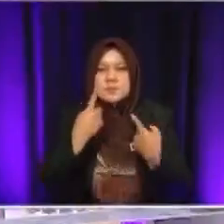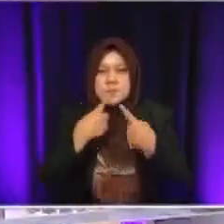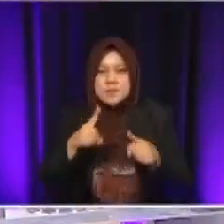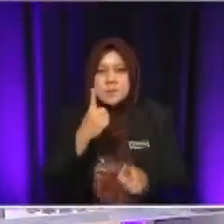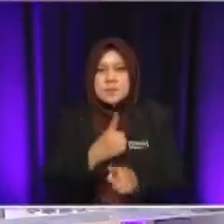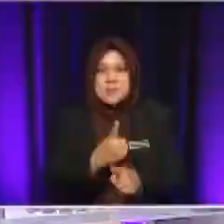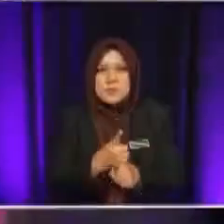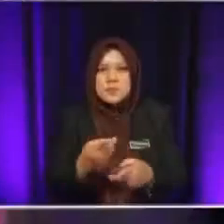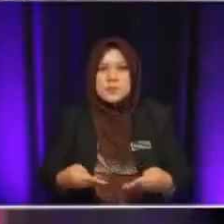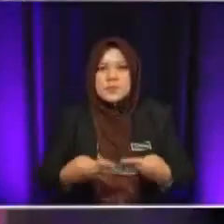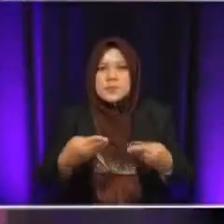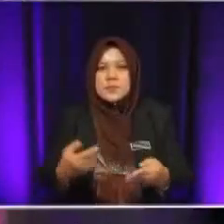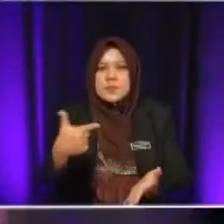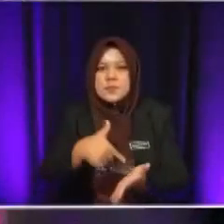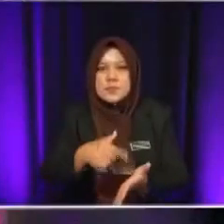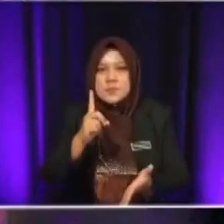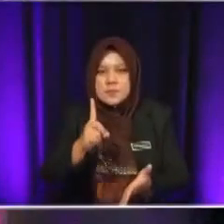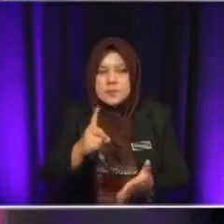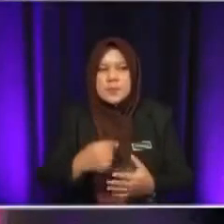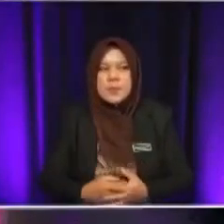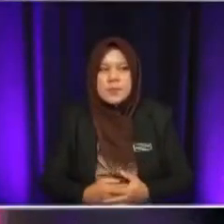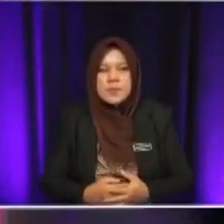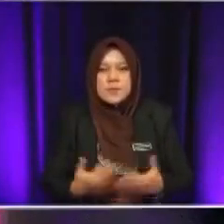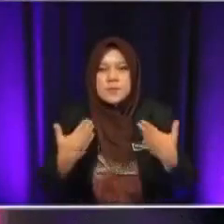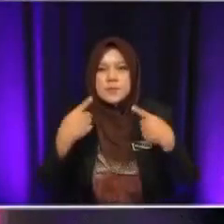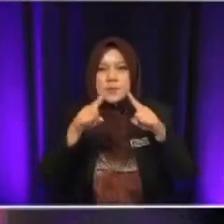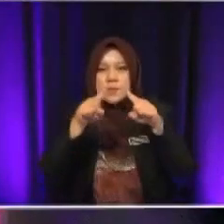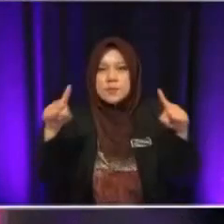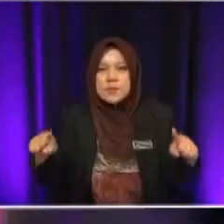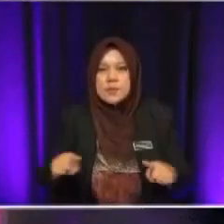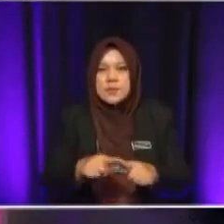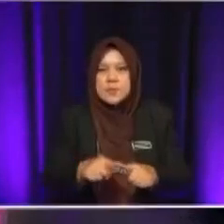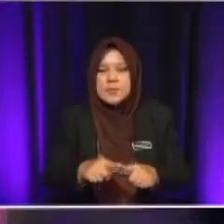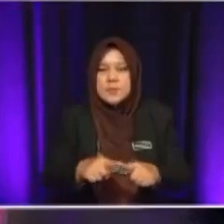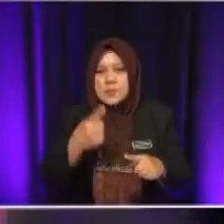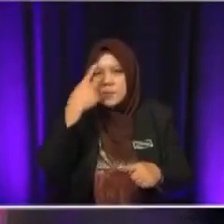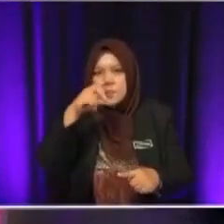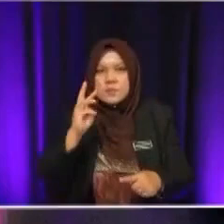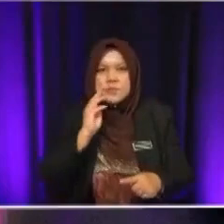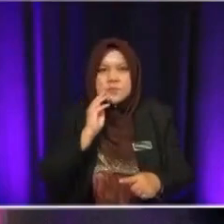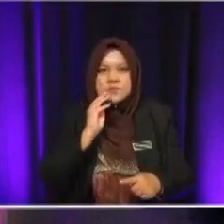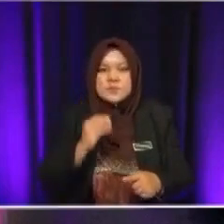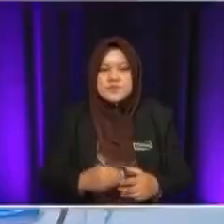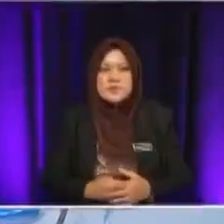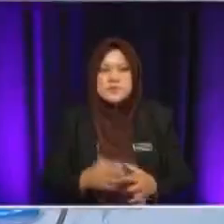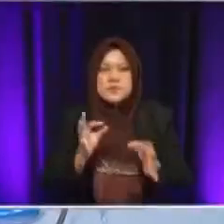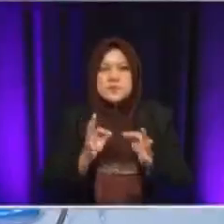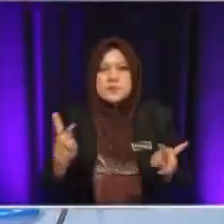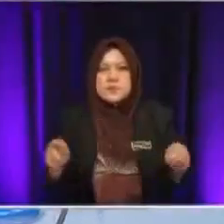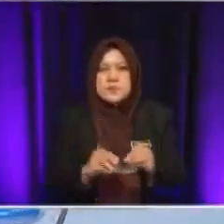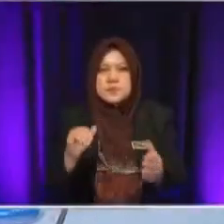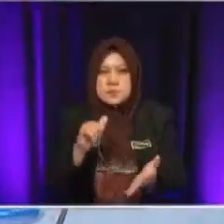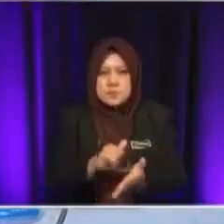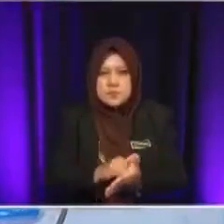bagi lagi satu. Okay, terima untuk segmen kasih, satu. Okey, ada papan ganjaran untuk Mira kat situ. Terima kasih. Itu hadiah untuk Mira. Baik, kalau macam tu kita nak berhenti